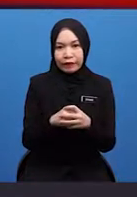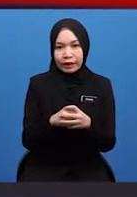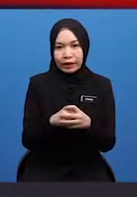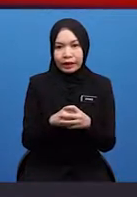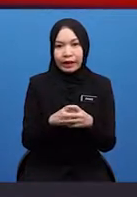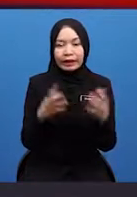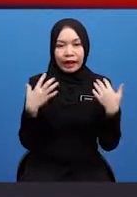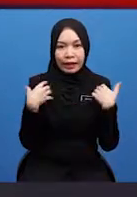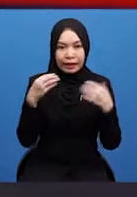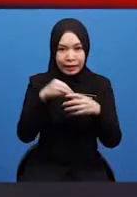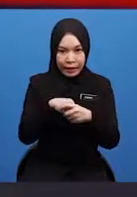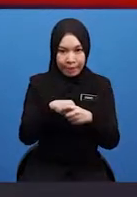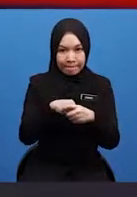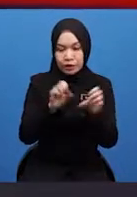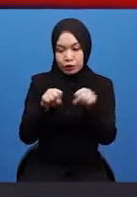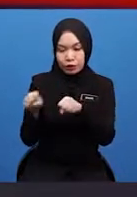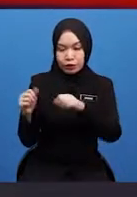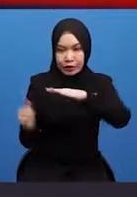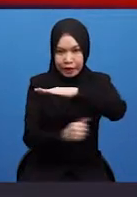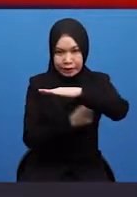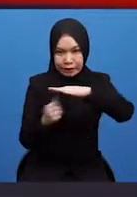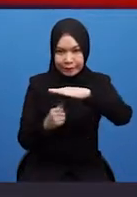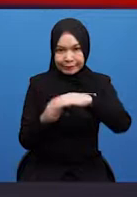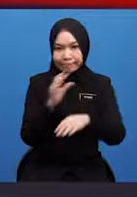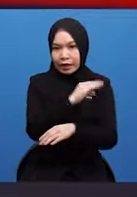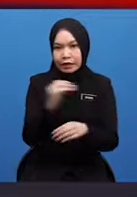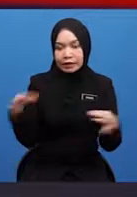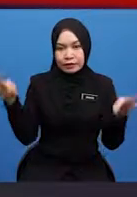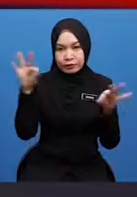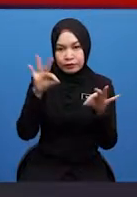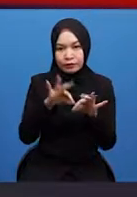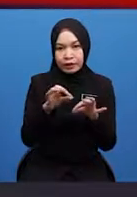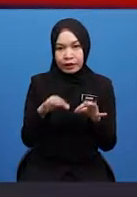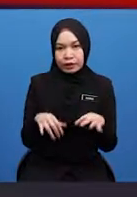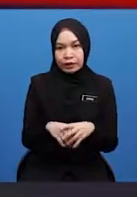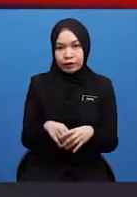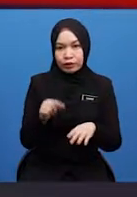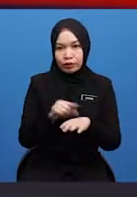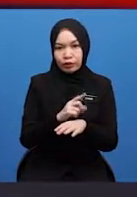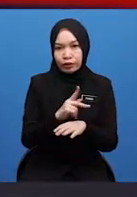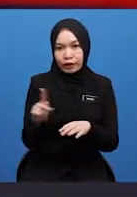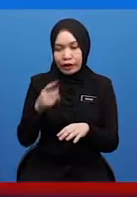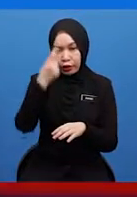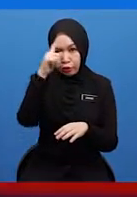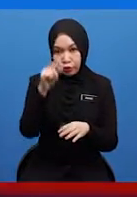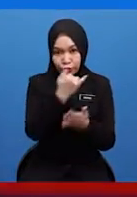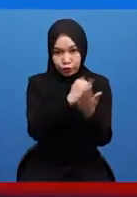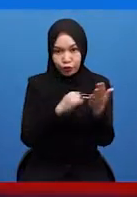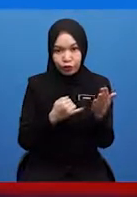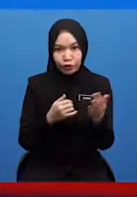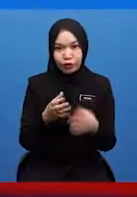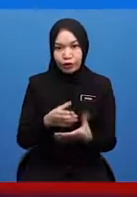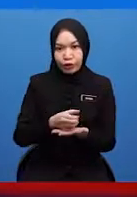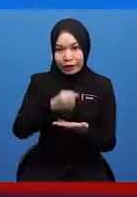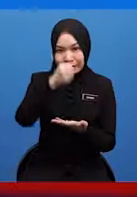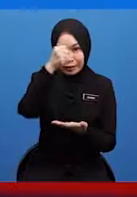Struktur asas ini sesuai digunakan untuk melukis botol, gelas, batang pokok serta